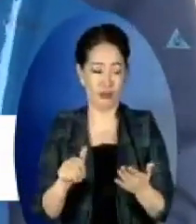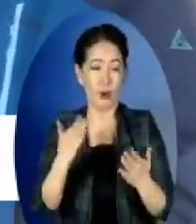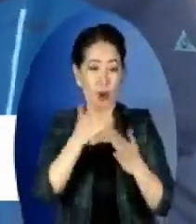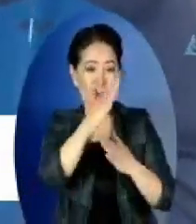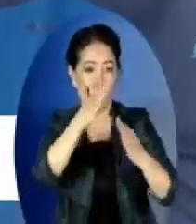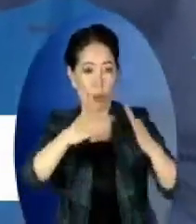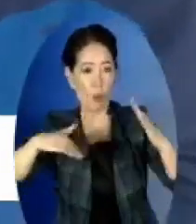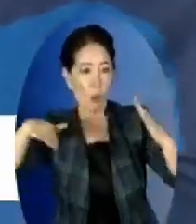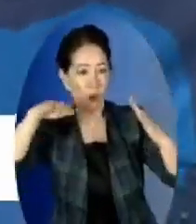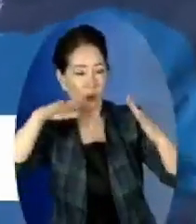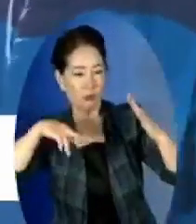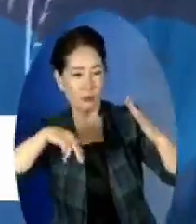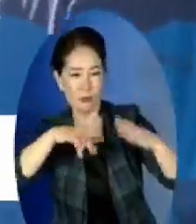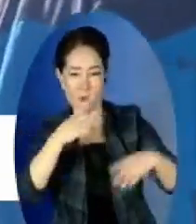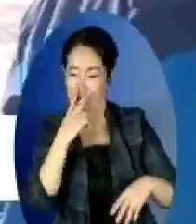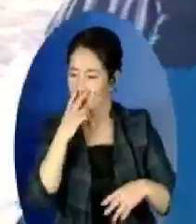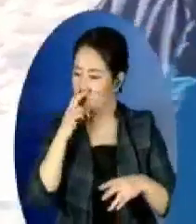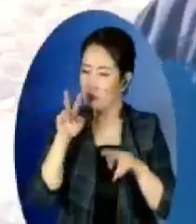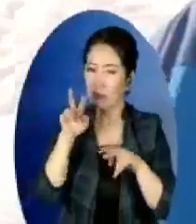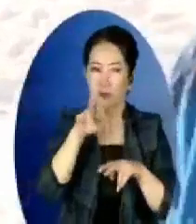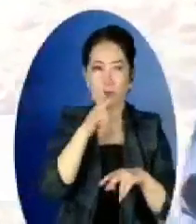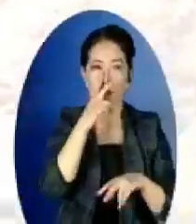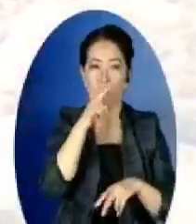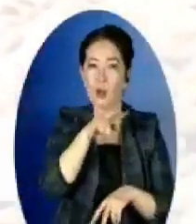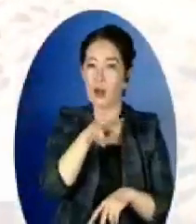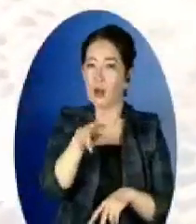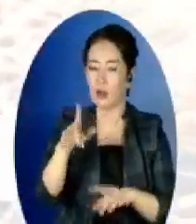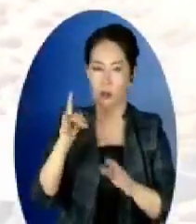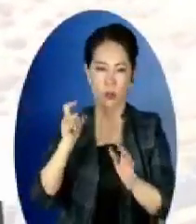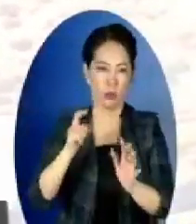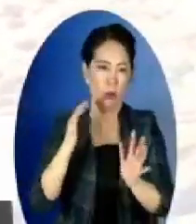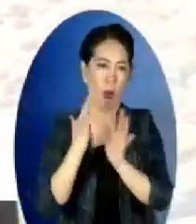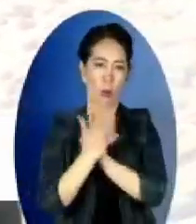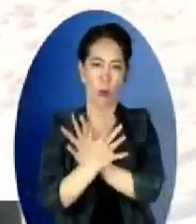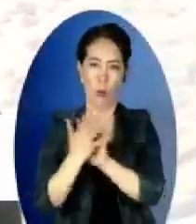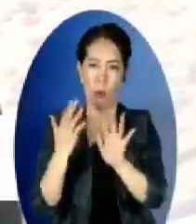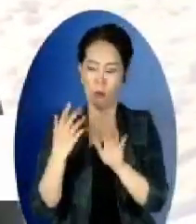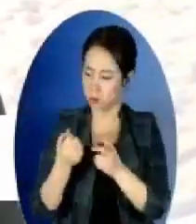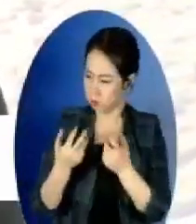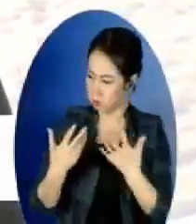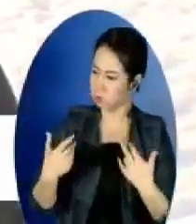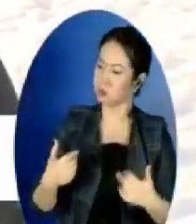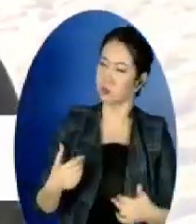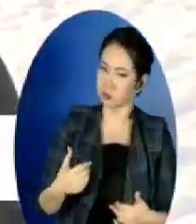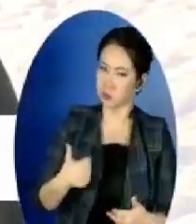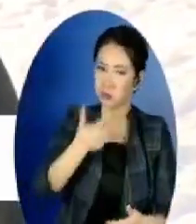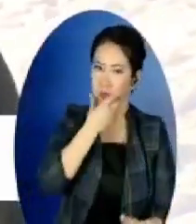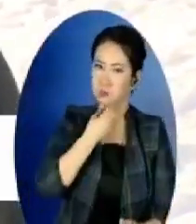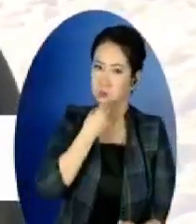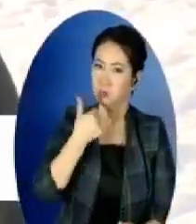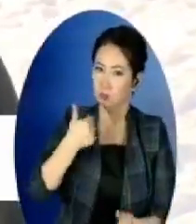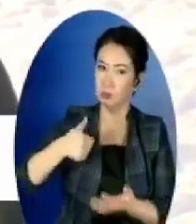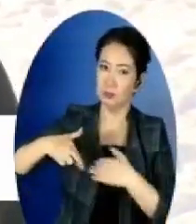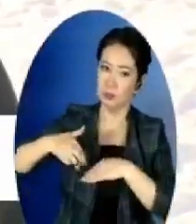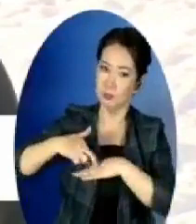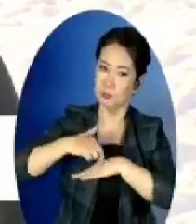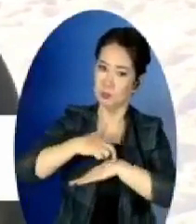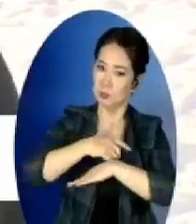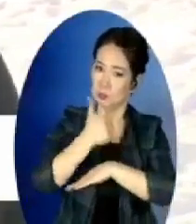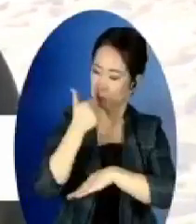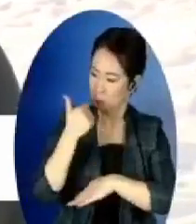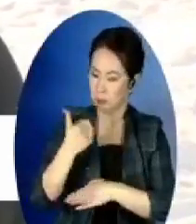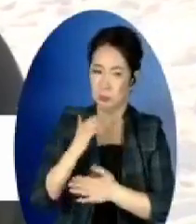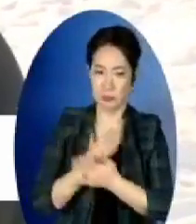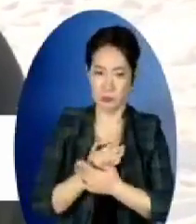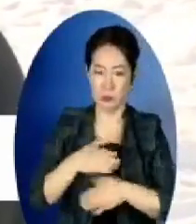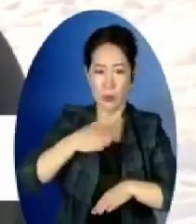тэгтээ бол ер нь ингээ хараад ахт ингээд энэ хүмүүс бас айгүй их явдаг болчихжээ. Их сайхан ингээд алхдаг байна. Өөрөө бас